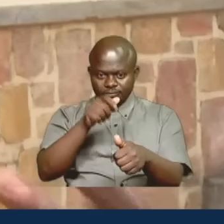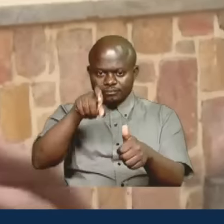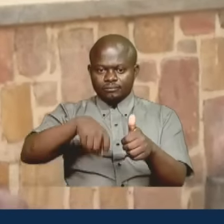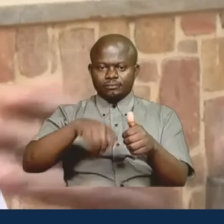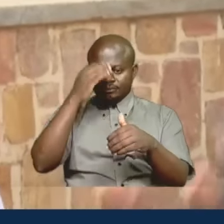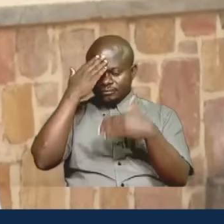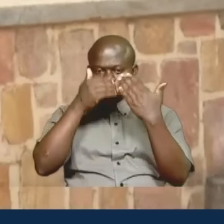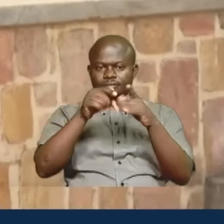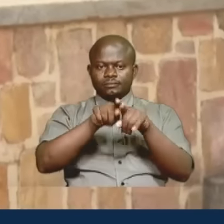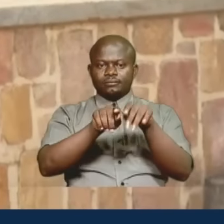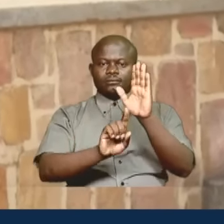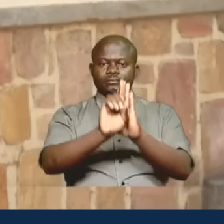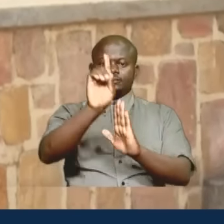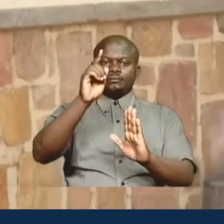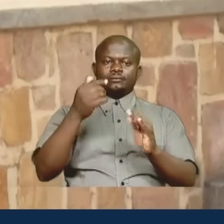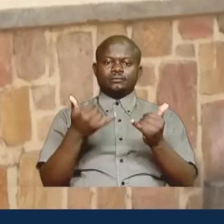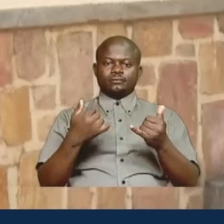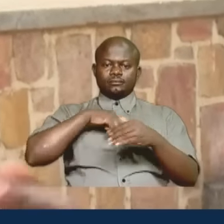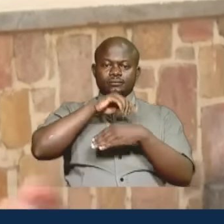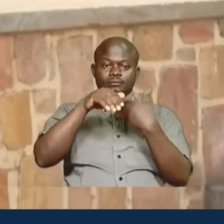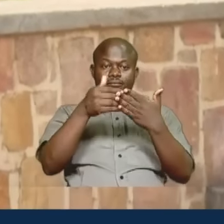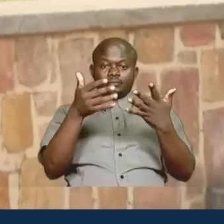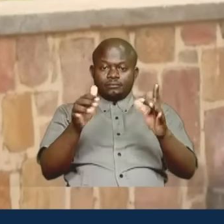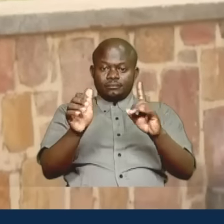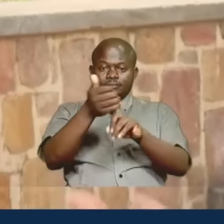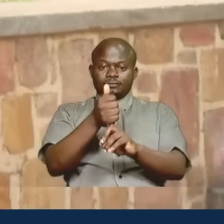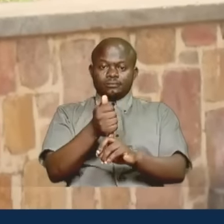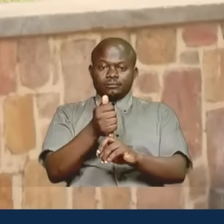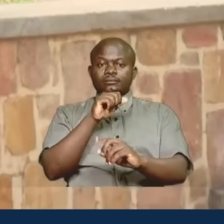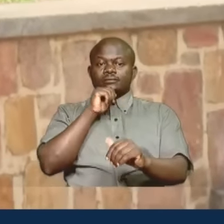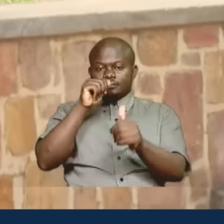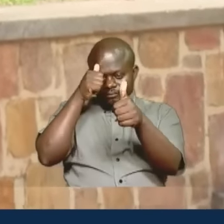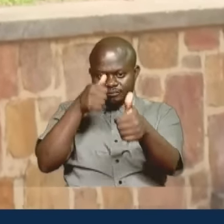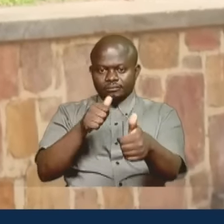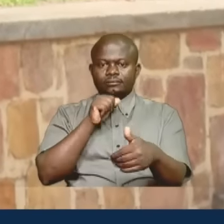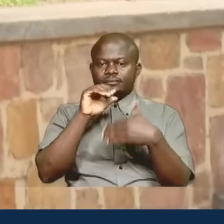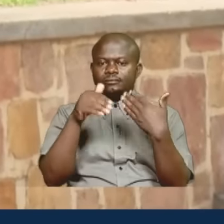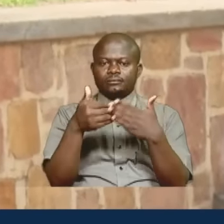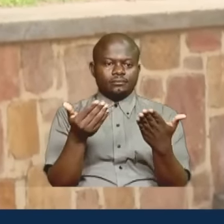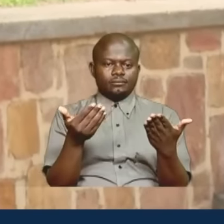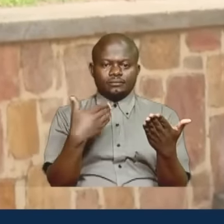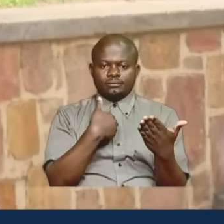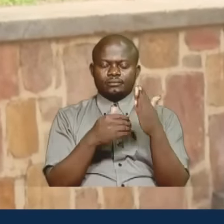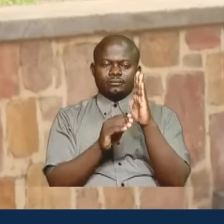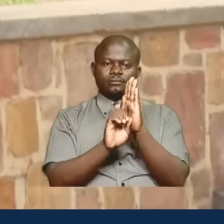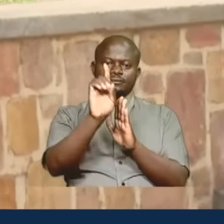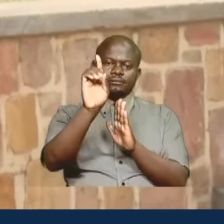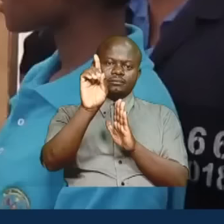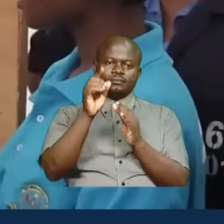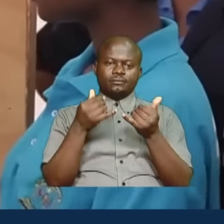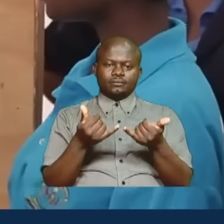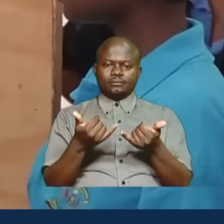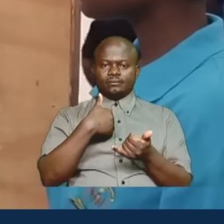wenda nk'iterambere mbe ngezeho ubu ngubu nabikurikiza, ntabwo naba mfite iterambere ubu ngubu mfite. Imiryango